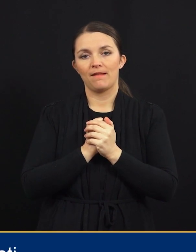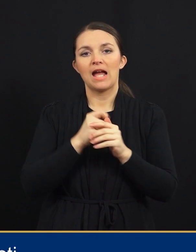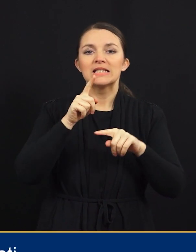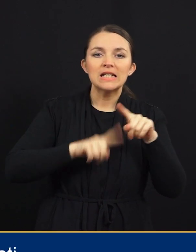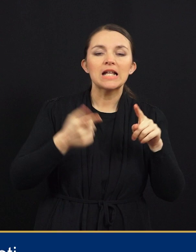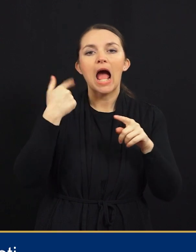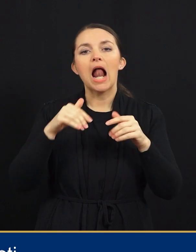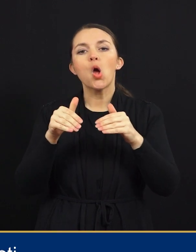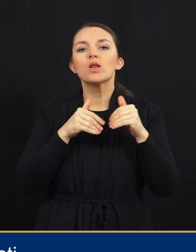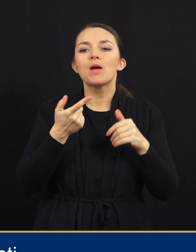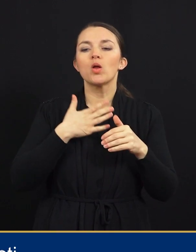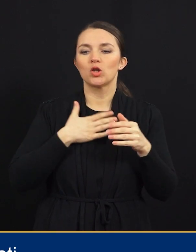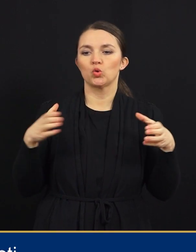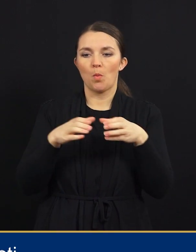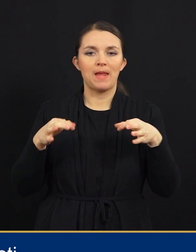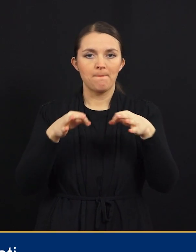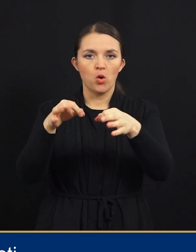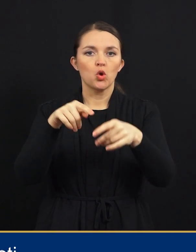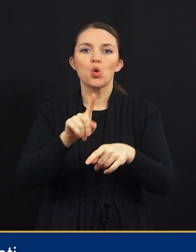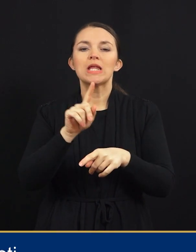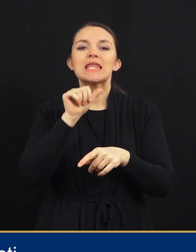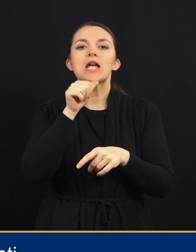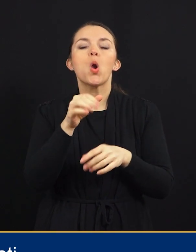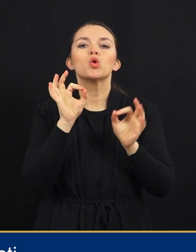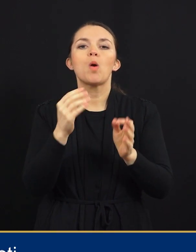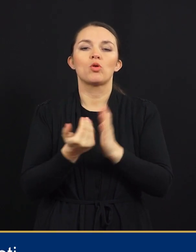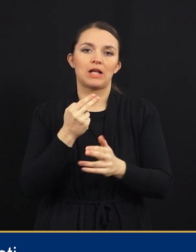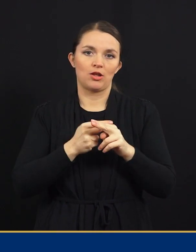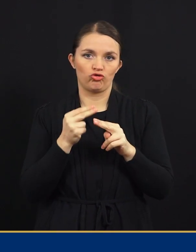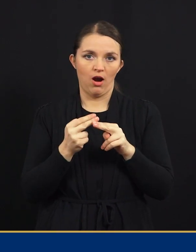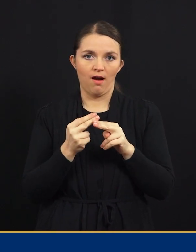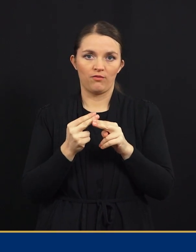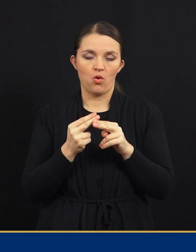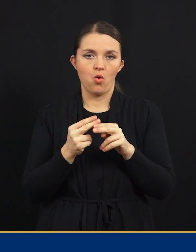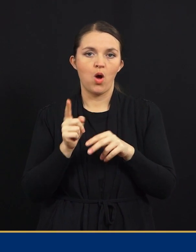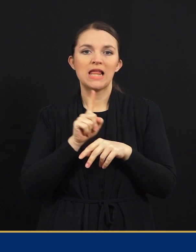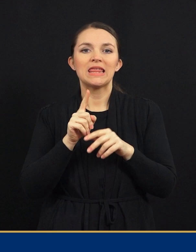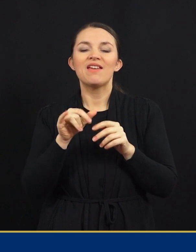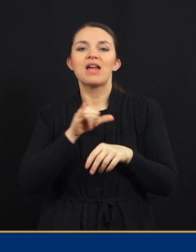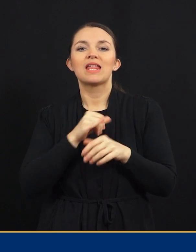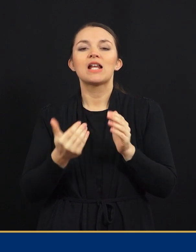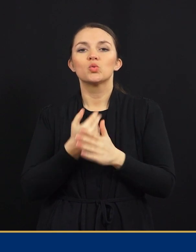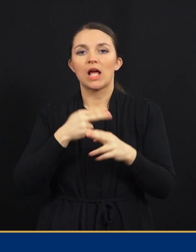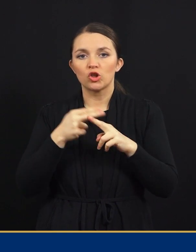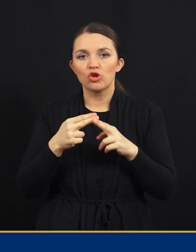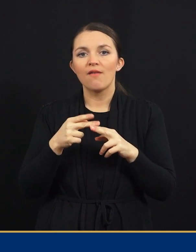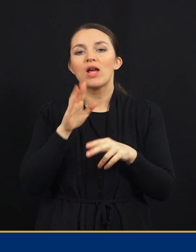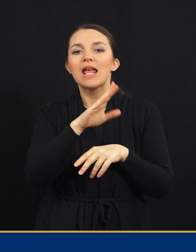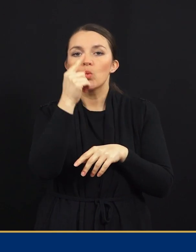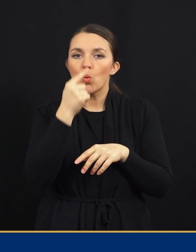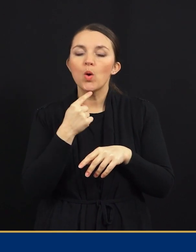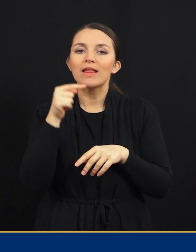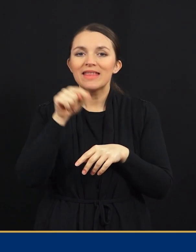Zdrs ali odmik od skupne poti nikoli ni dober za državo. Ni v njenem interesu in njen